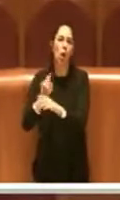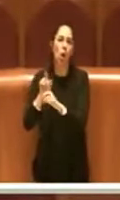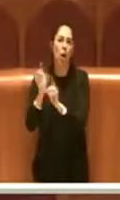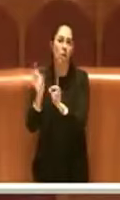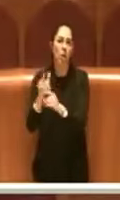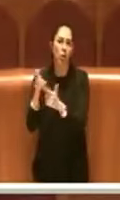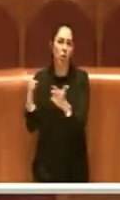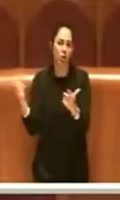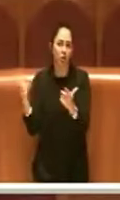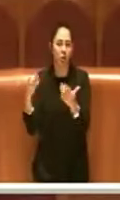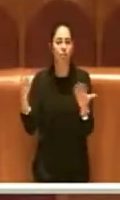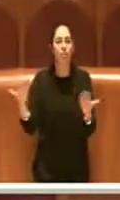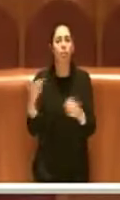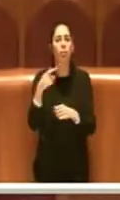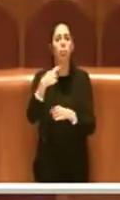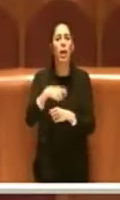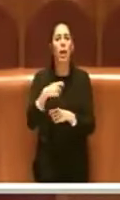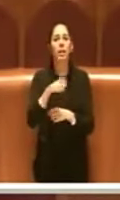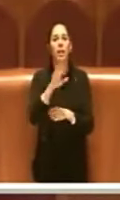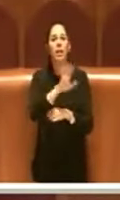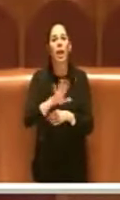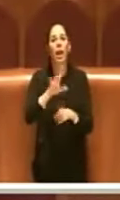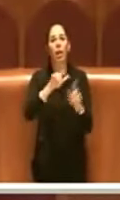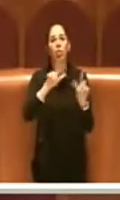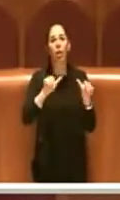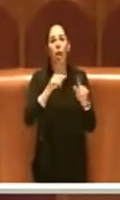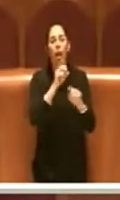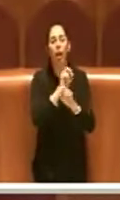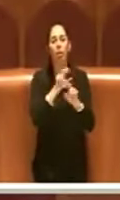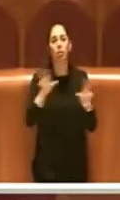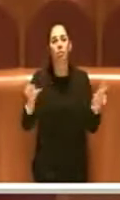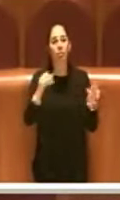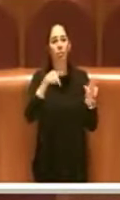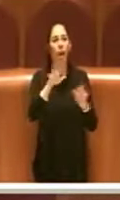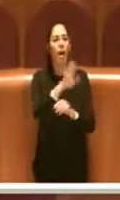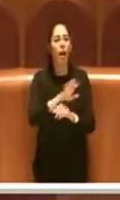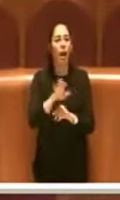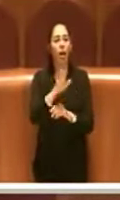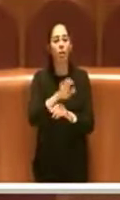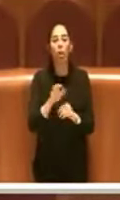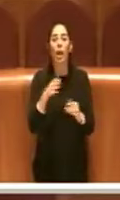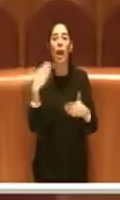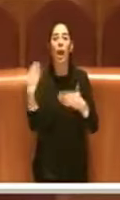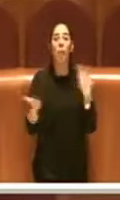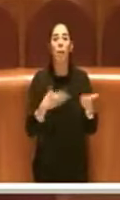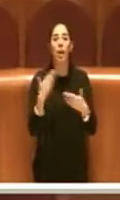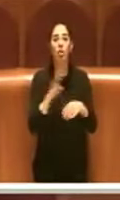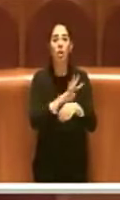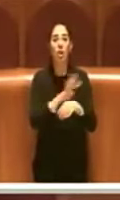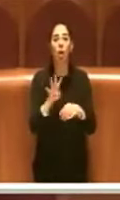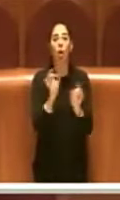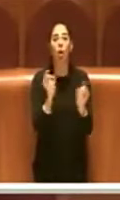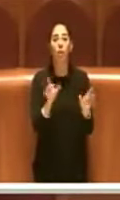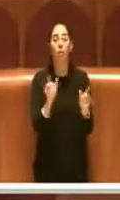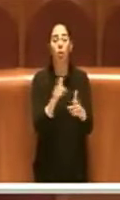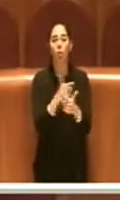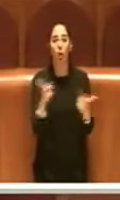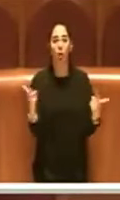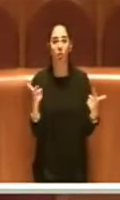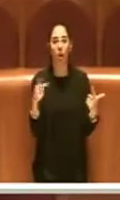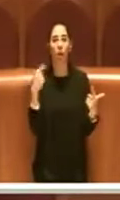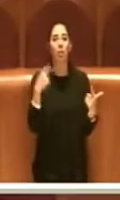dichiarato molto chiaramente che nella nostra regione non c'è un'emergenza coronavirus e questo è un dato. È un